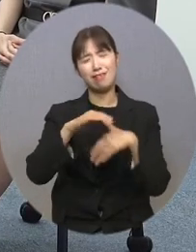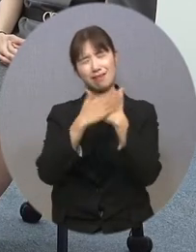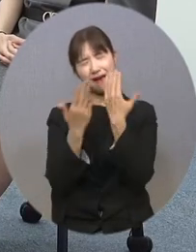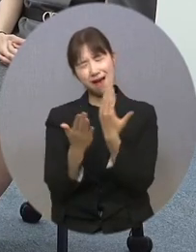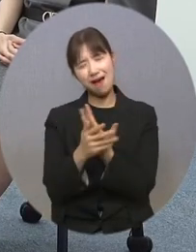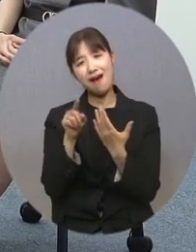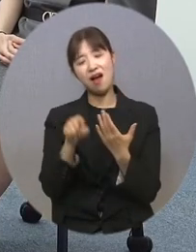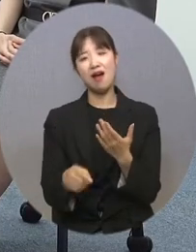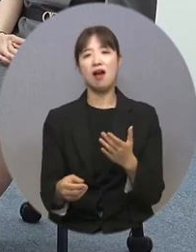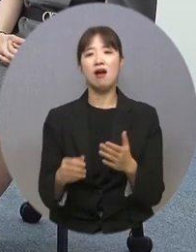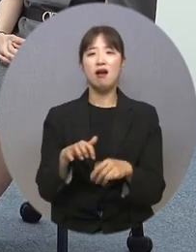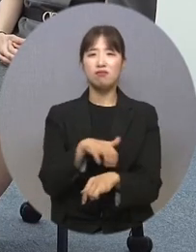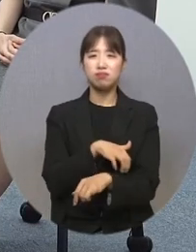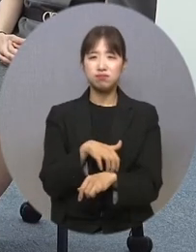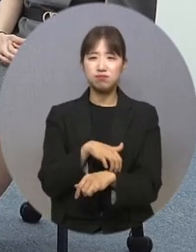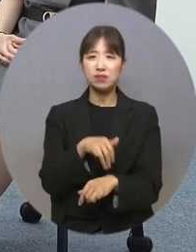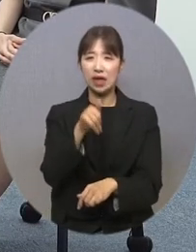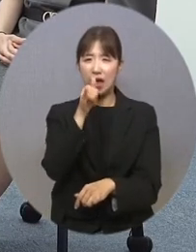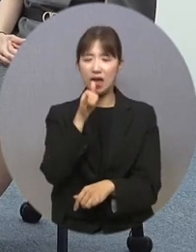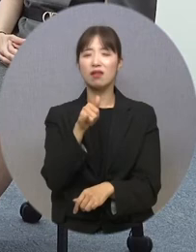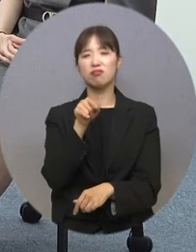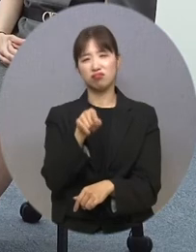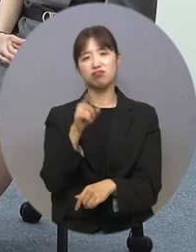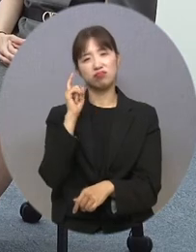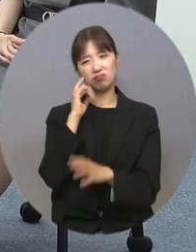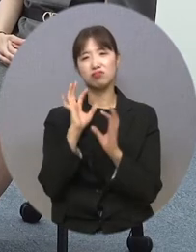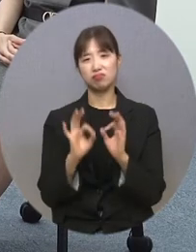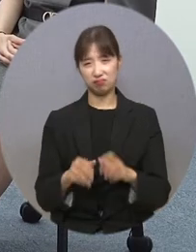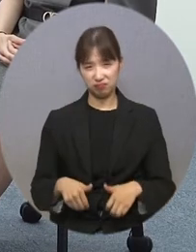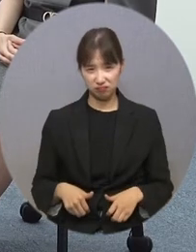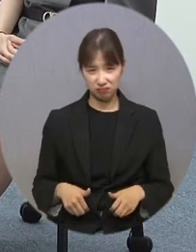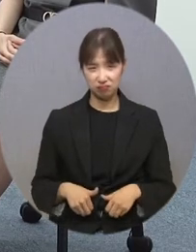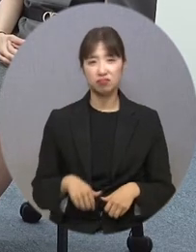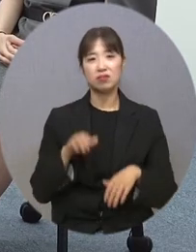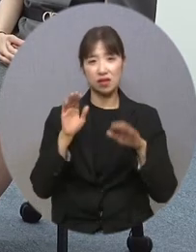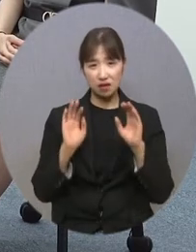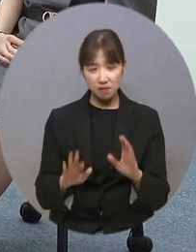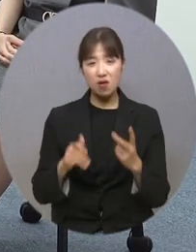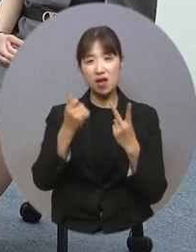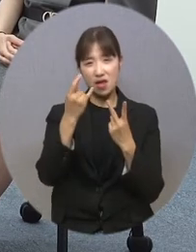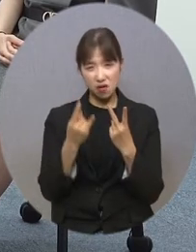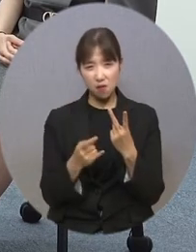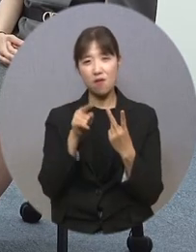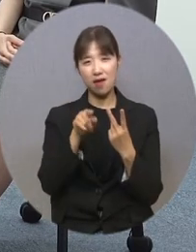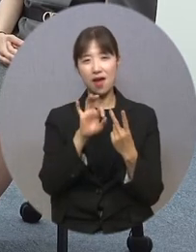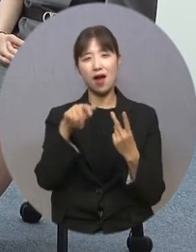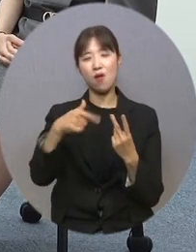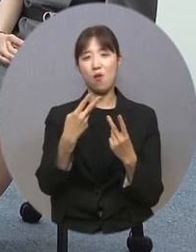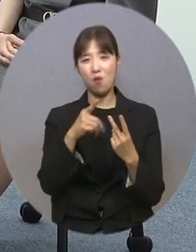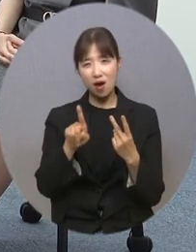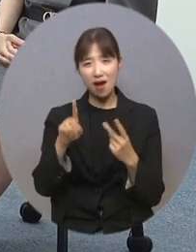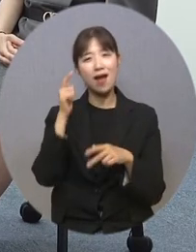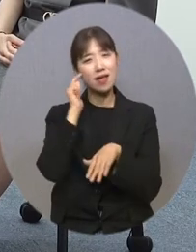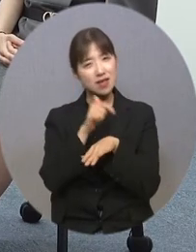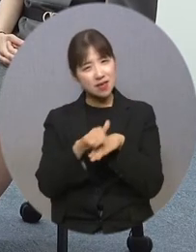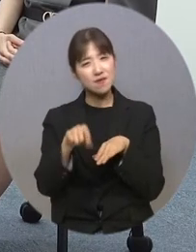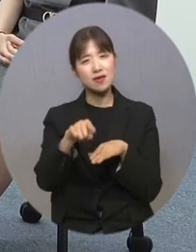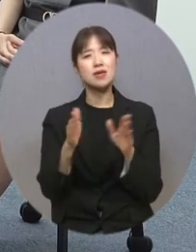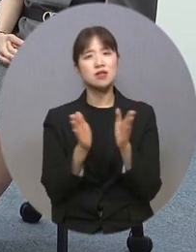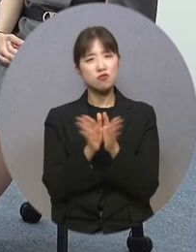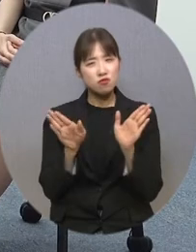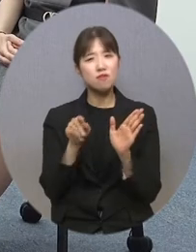있다는게 그게 굉장한 치사 점 이에요 그래서 지금 요번 2 회 아고라 를 기획한 거에 출발점이자